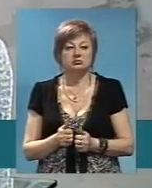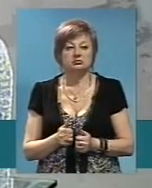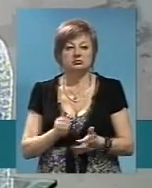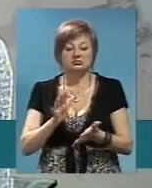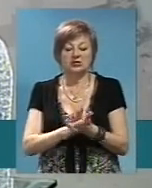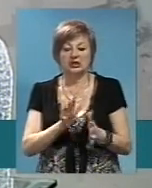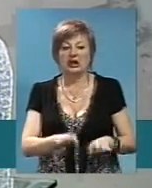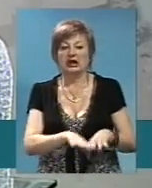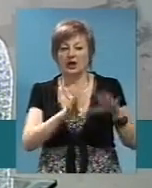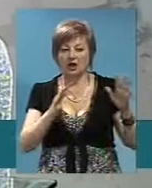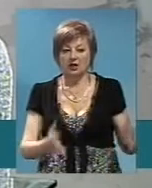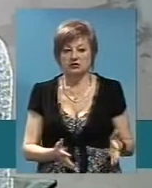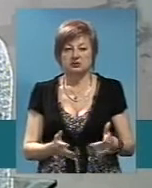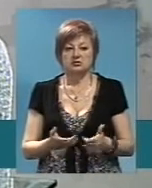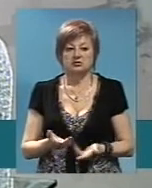сміттєвим звалищем або